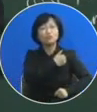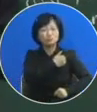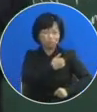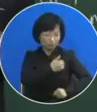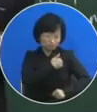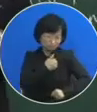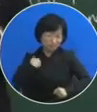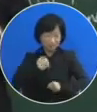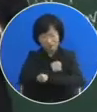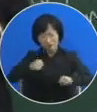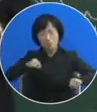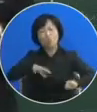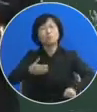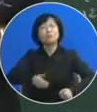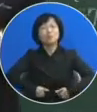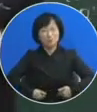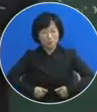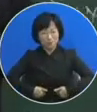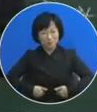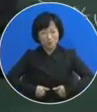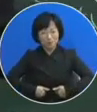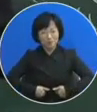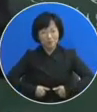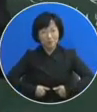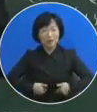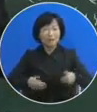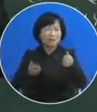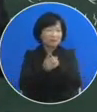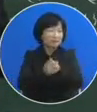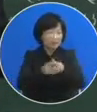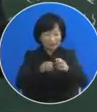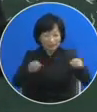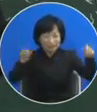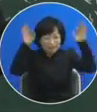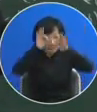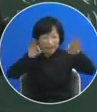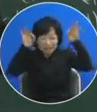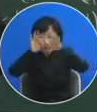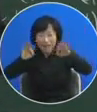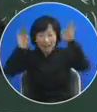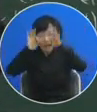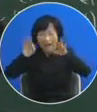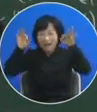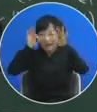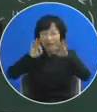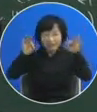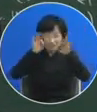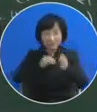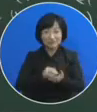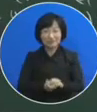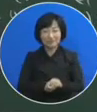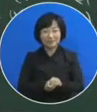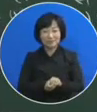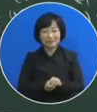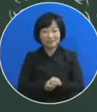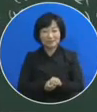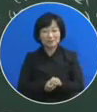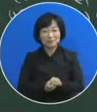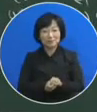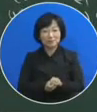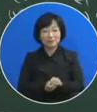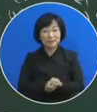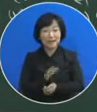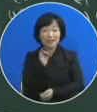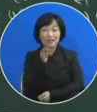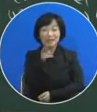much land to be able to do this. And so, from the very beginning, I looked for it. 그래서 언제든지, 이게 많은 전문가들이